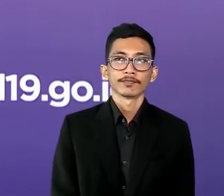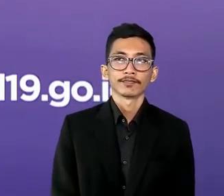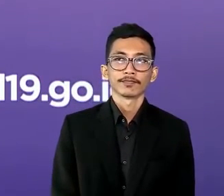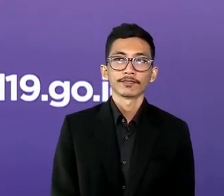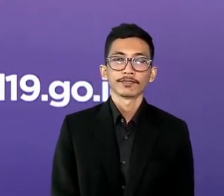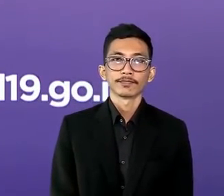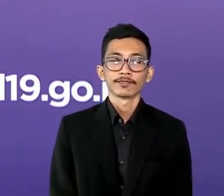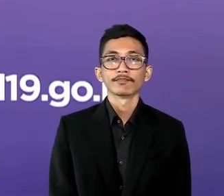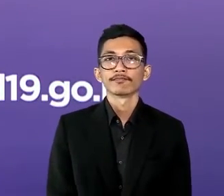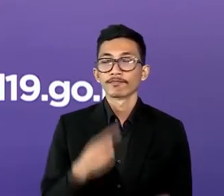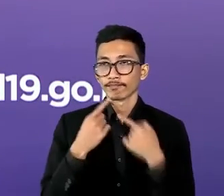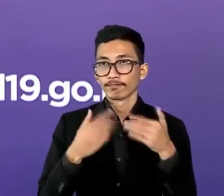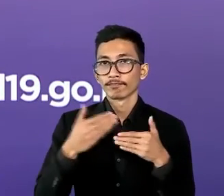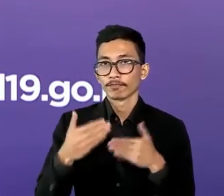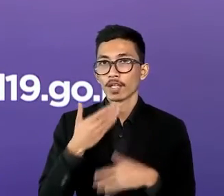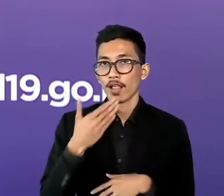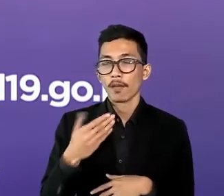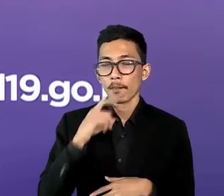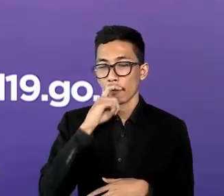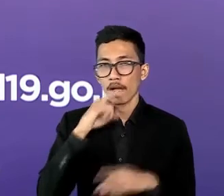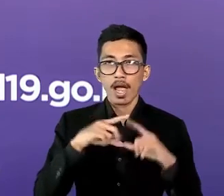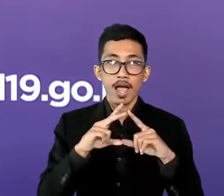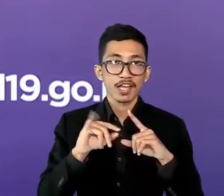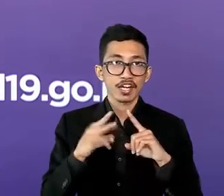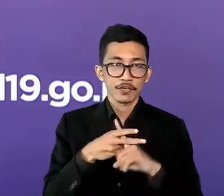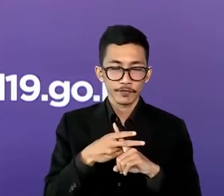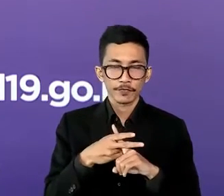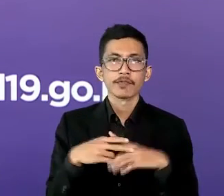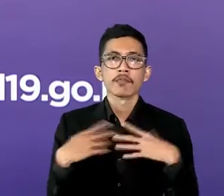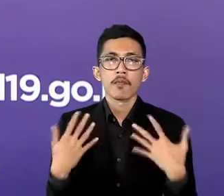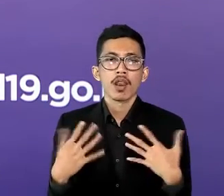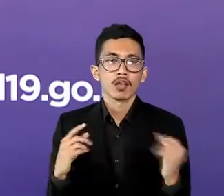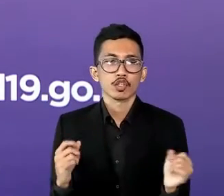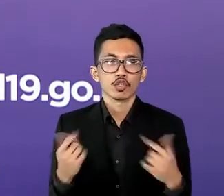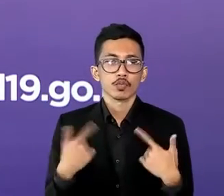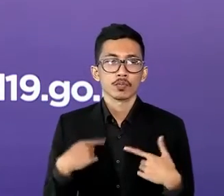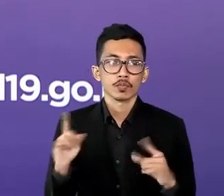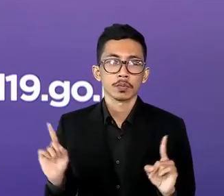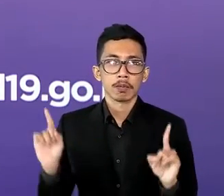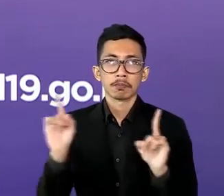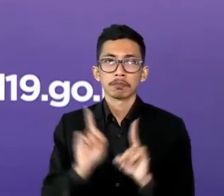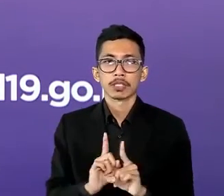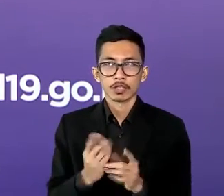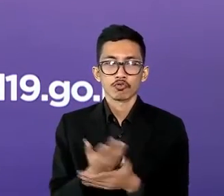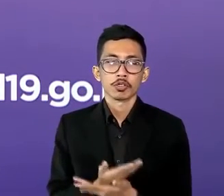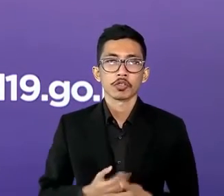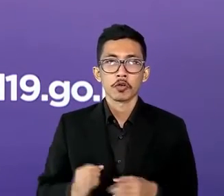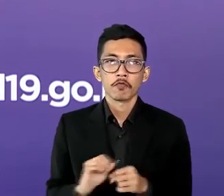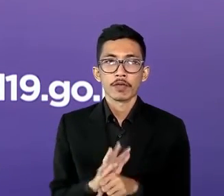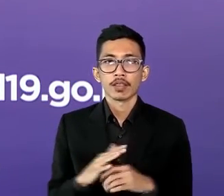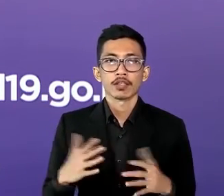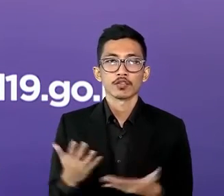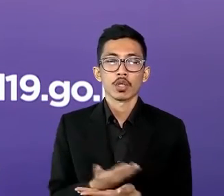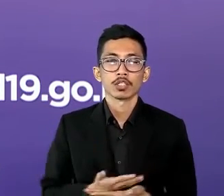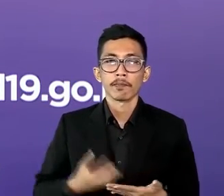kita. Saya akan bertanya kepada Pak Arief, ini tentang mengapa kita harus hidup berdampingan dengan COVID-19. Kami ingin tahu kabar terbaru dari